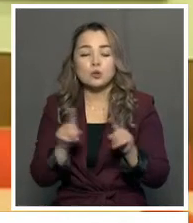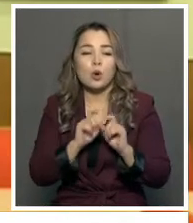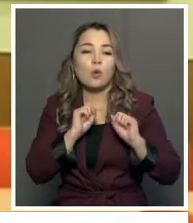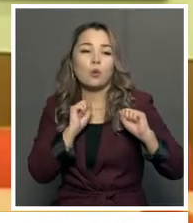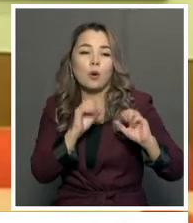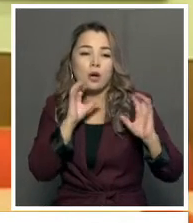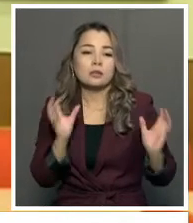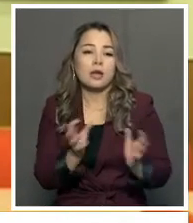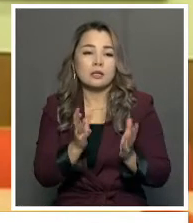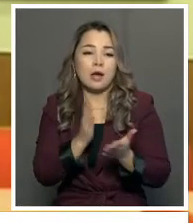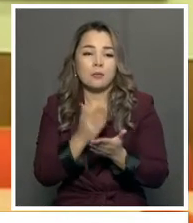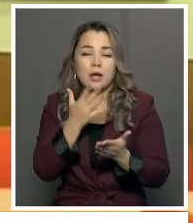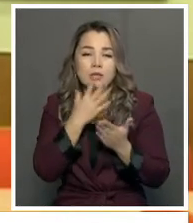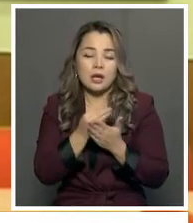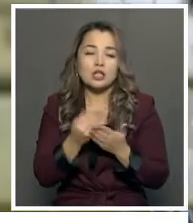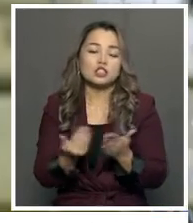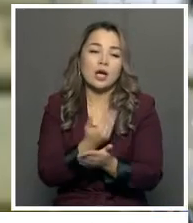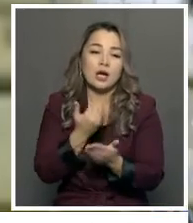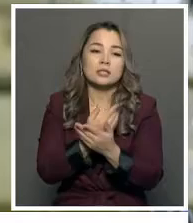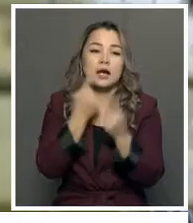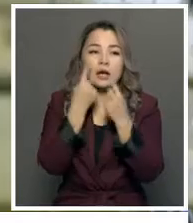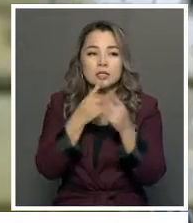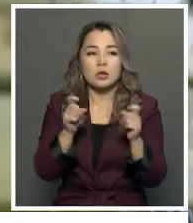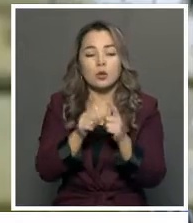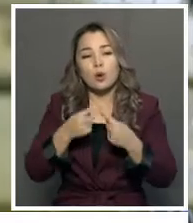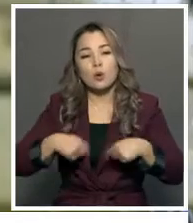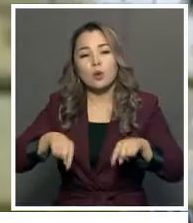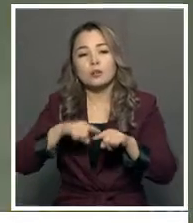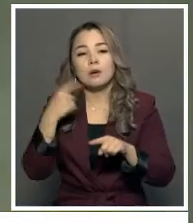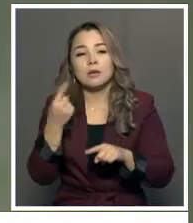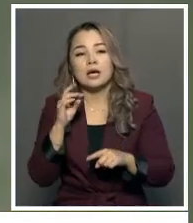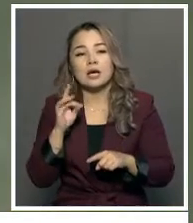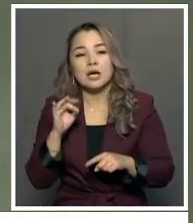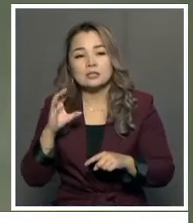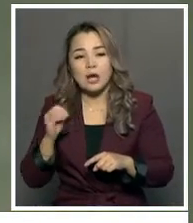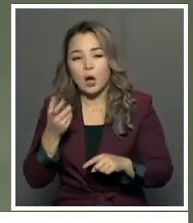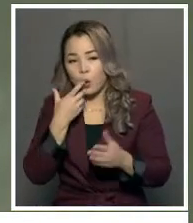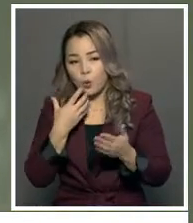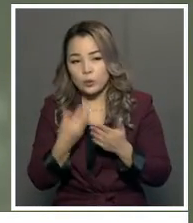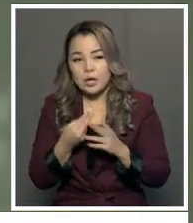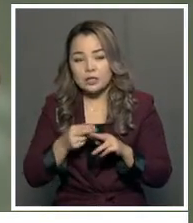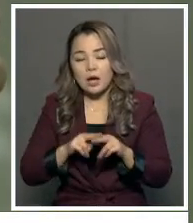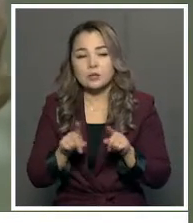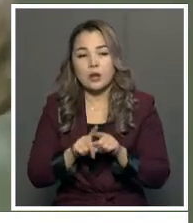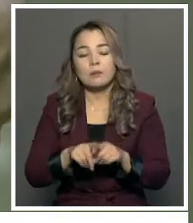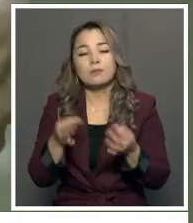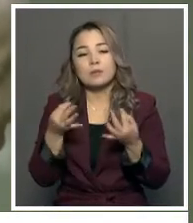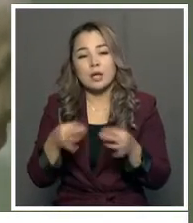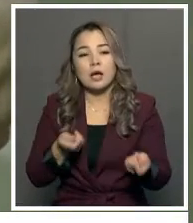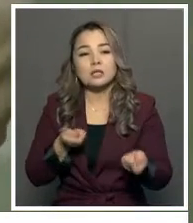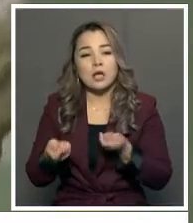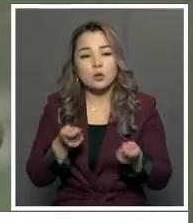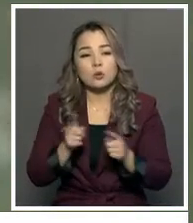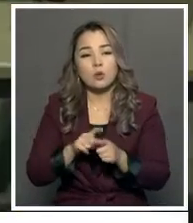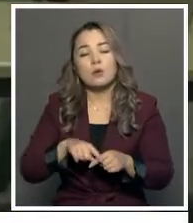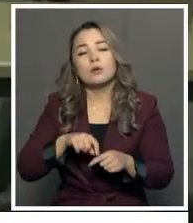келеді. Ал Реплер жаңалықтар сайты құрылтайшыларының бірі Ресса өз еліндегі билікті асыра пайдалану,